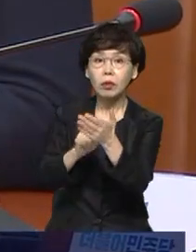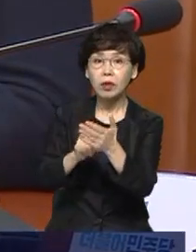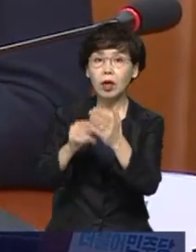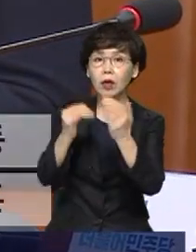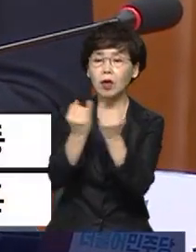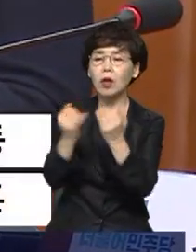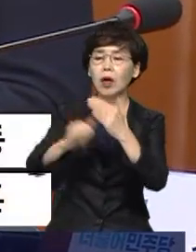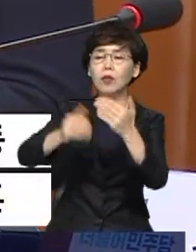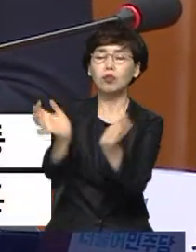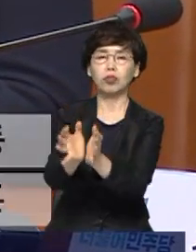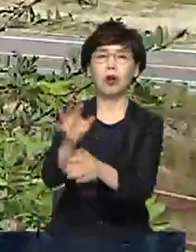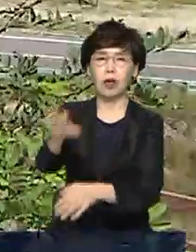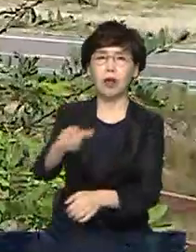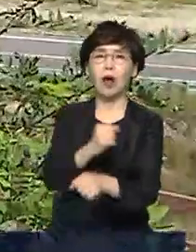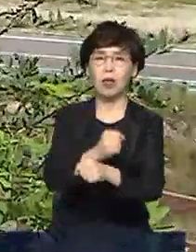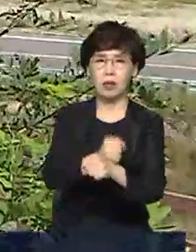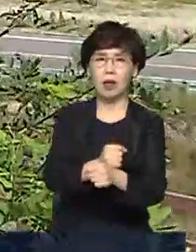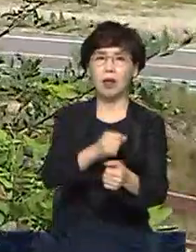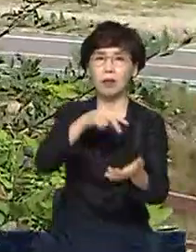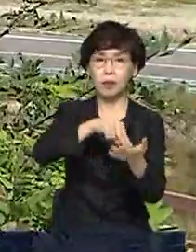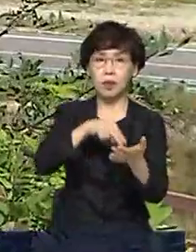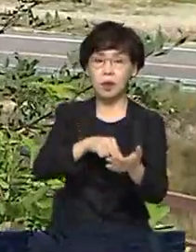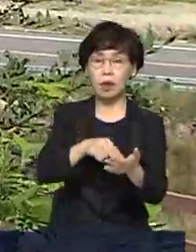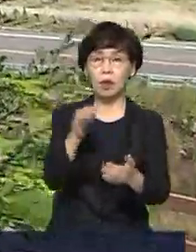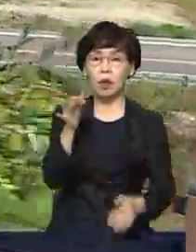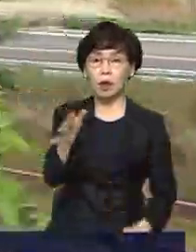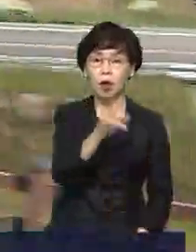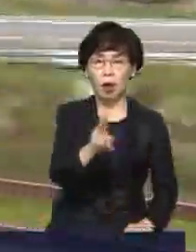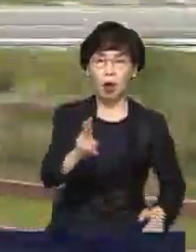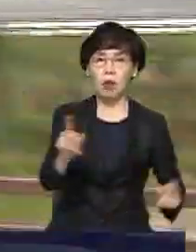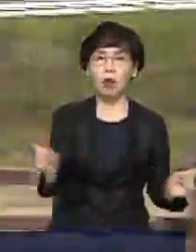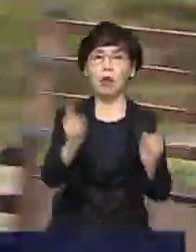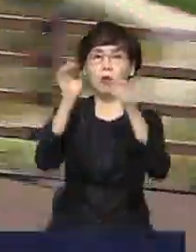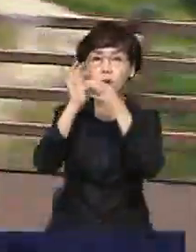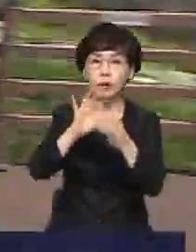입장입니다. 여야가 서로에 대한 책임론을 굽히지